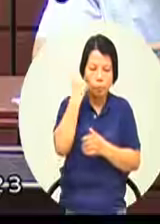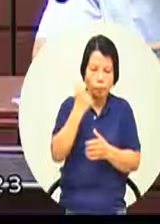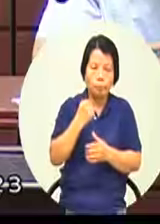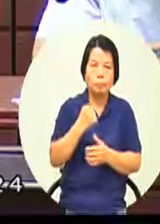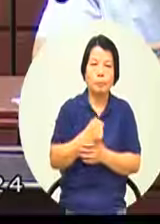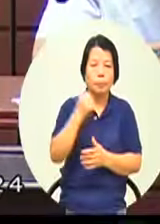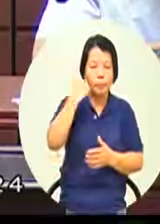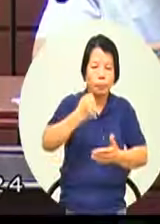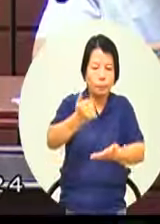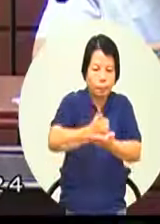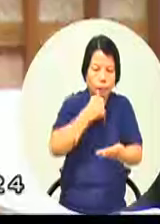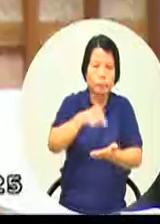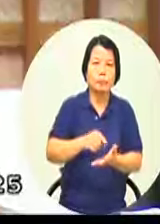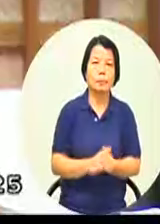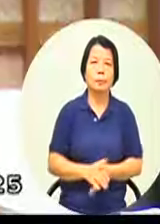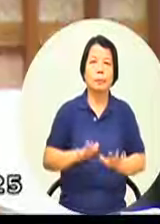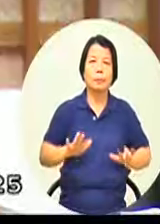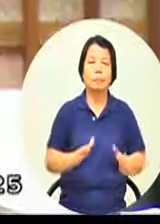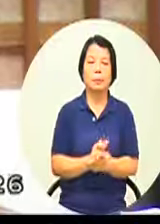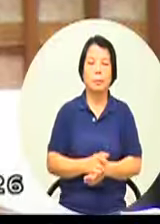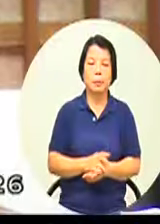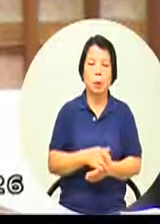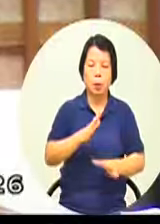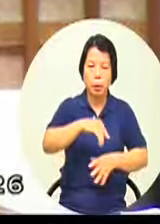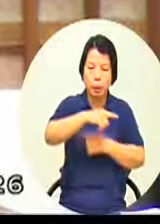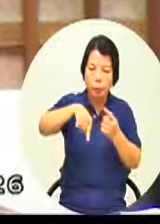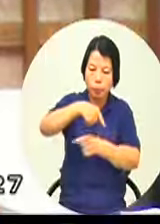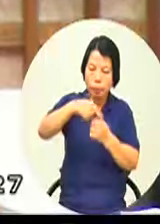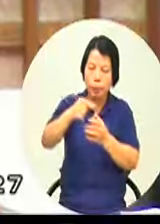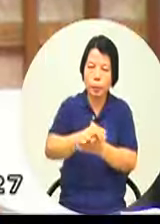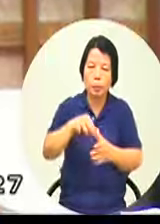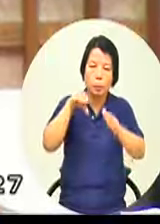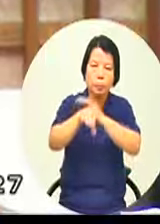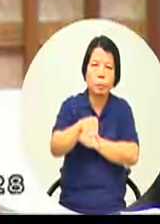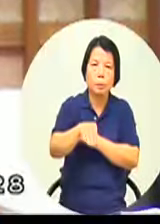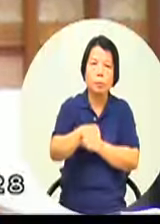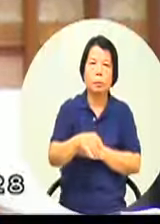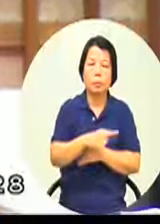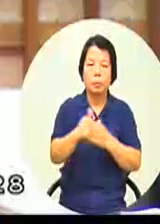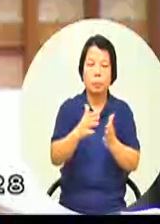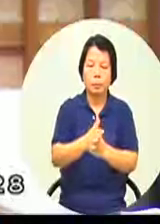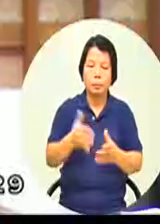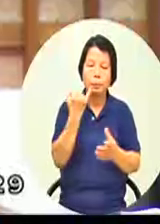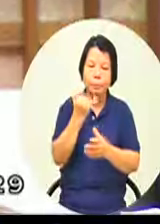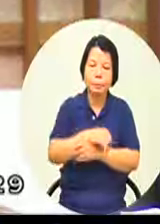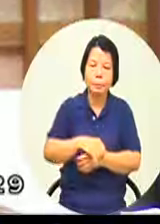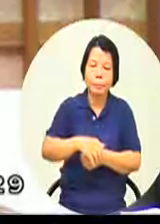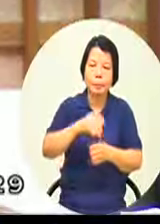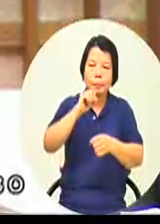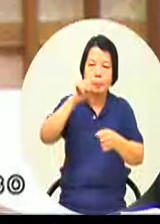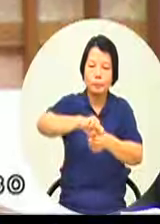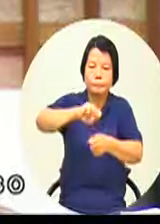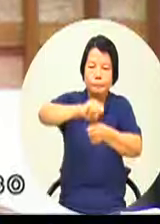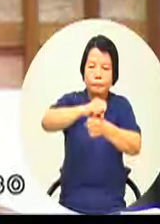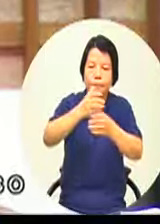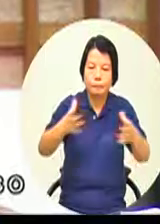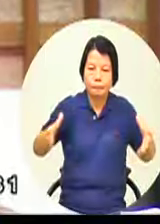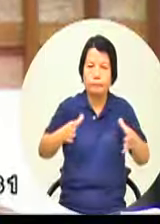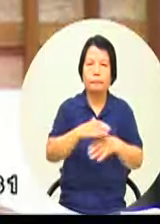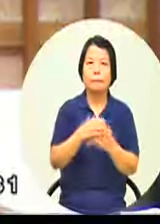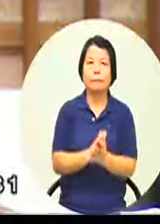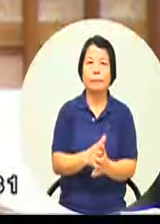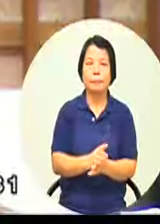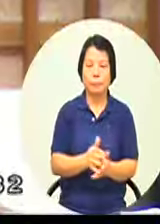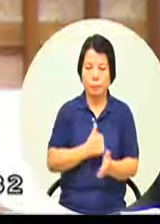系，你现在有这个滚动式的，如何滚动的更大一点？ 对， 让我们实际看到我们的